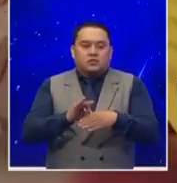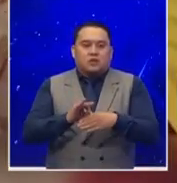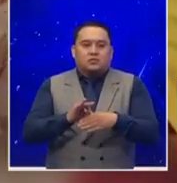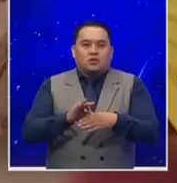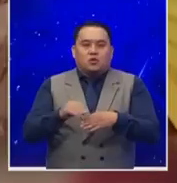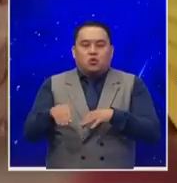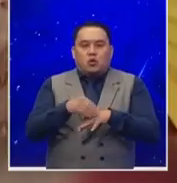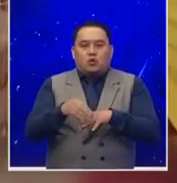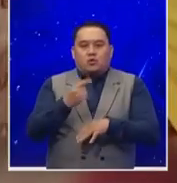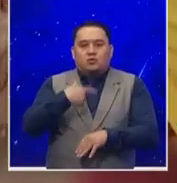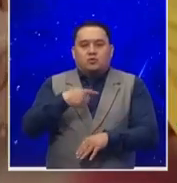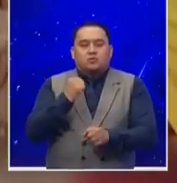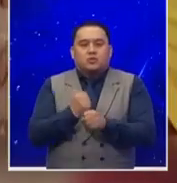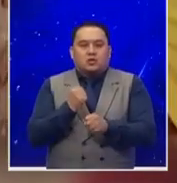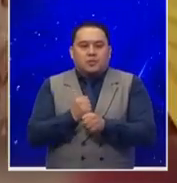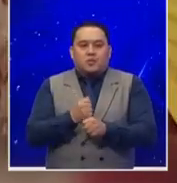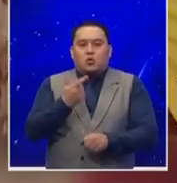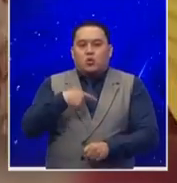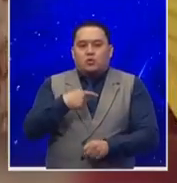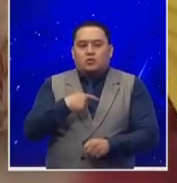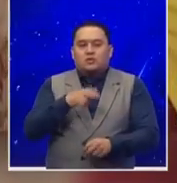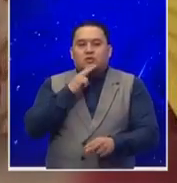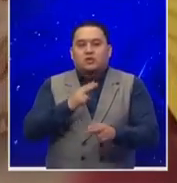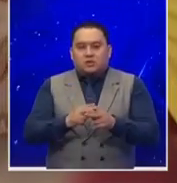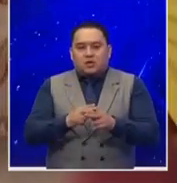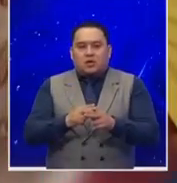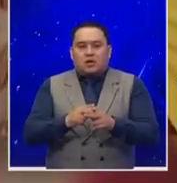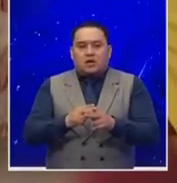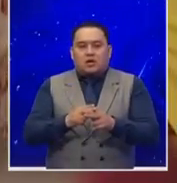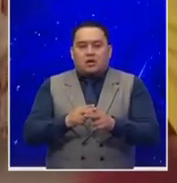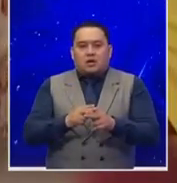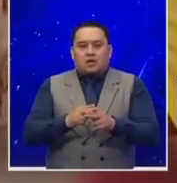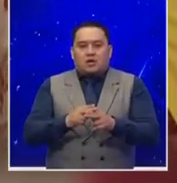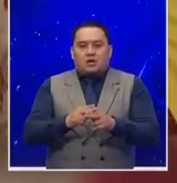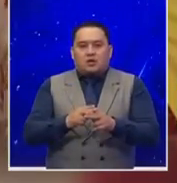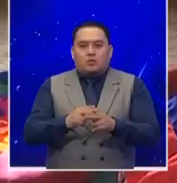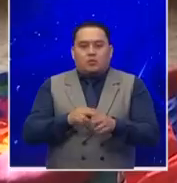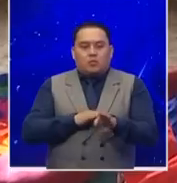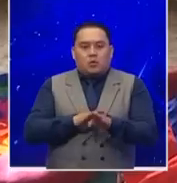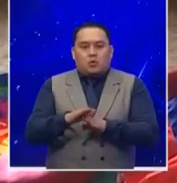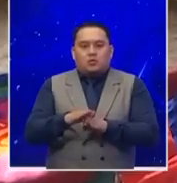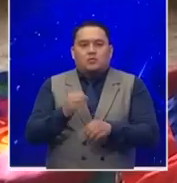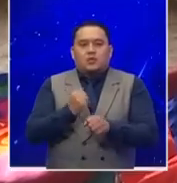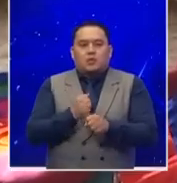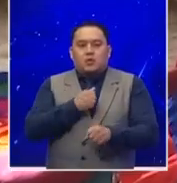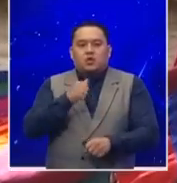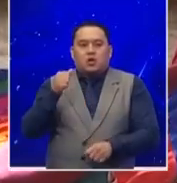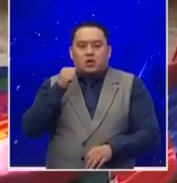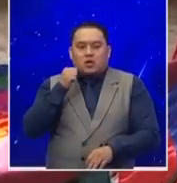несін жасауын өзім жасадым. Одан өзімнің сіңілімнің бір қызының жасауын түгел өзім жасадым. Осы